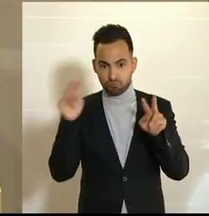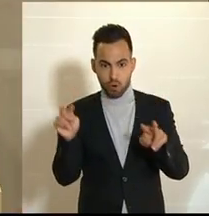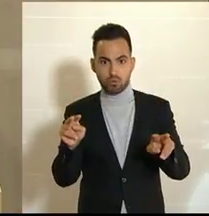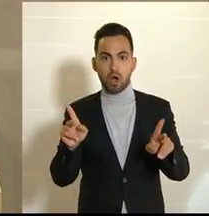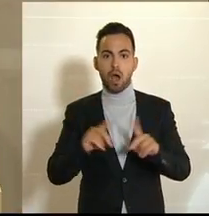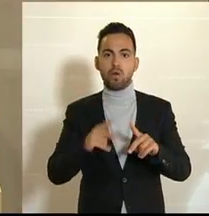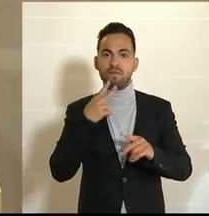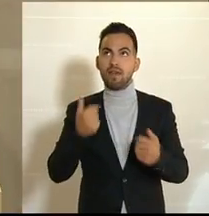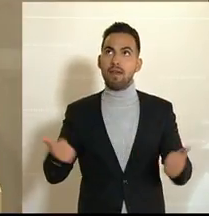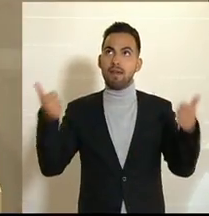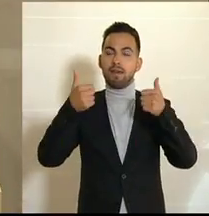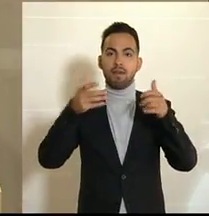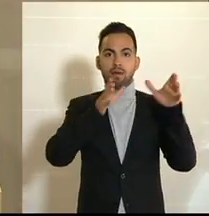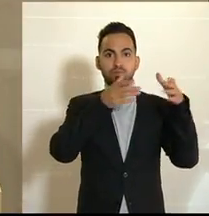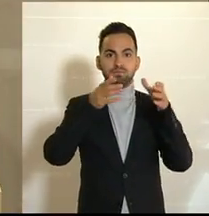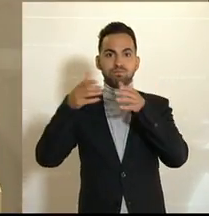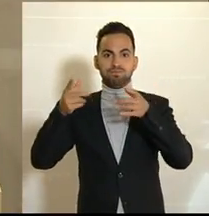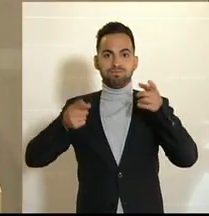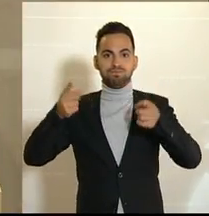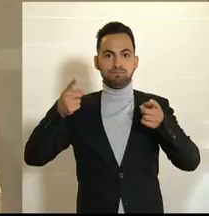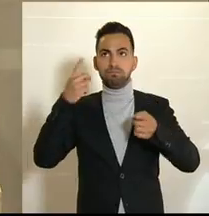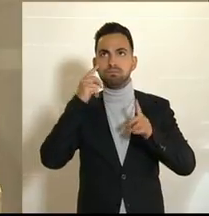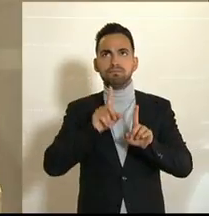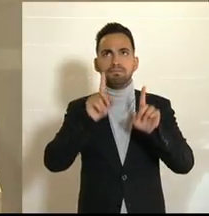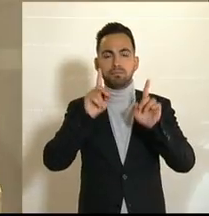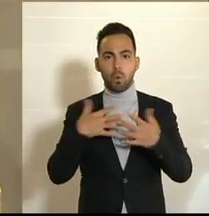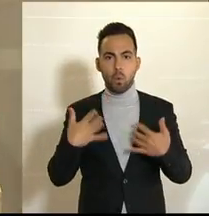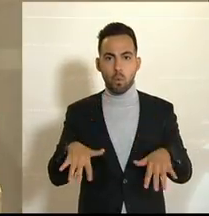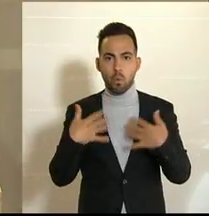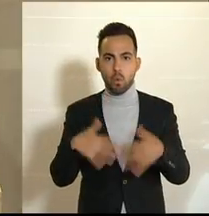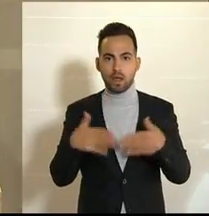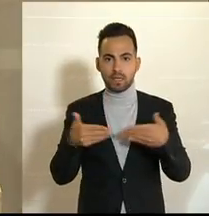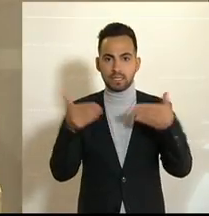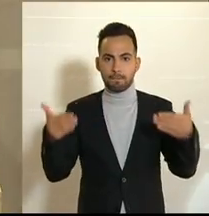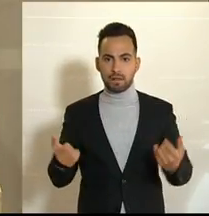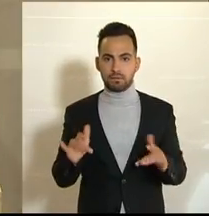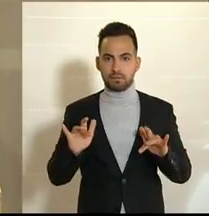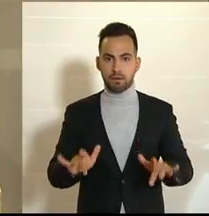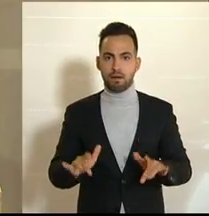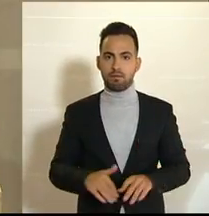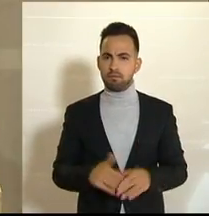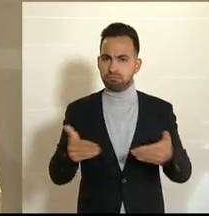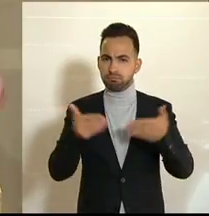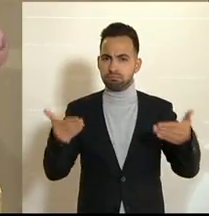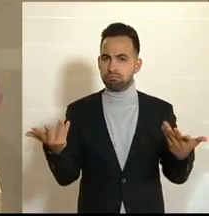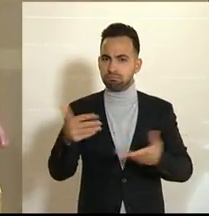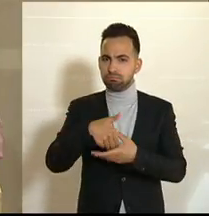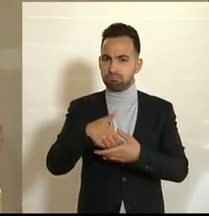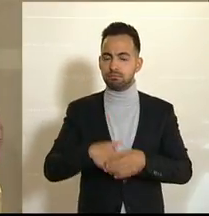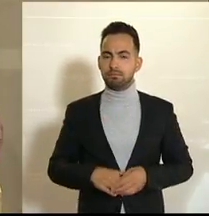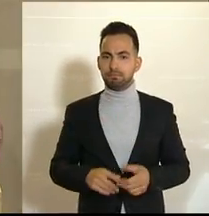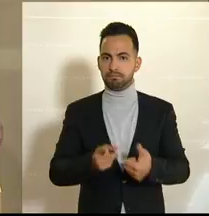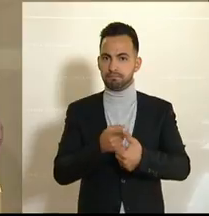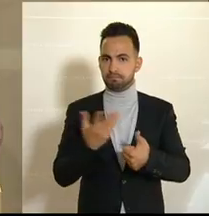obersten Organe betrachtet, sieht man, dass da eine krasse Diskrepanz ist. Worin liegt die?